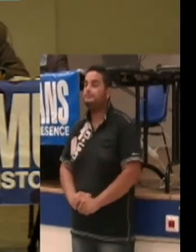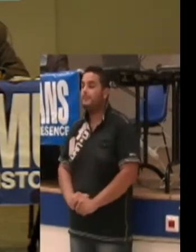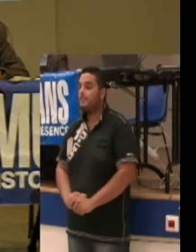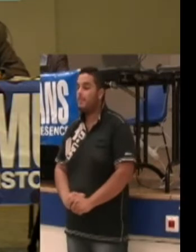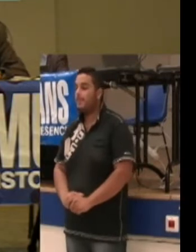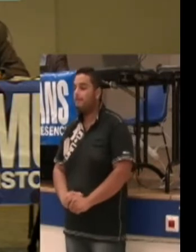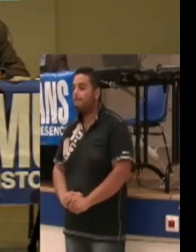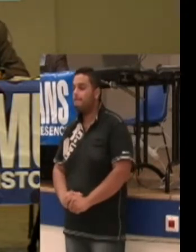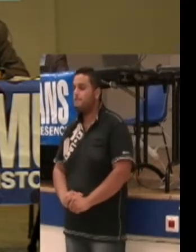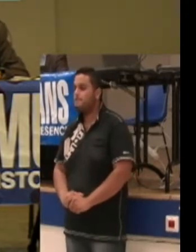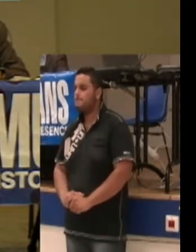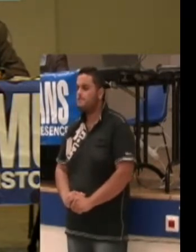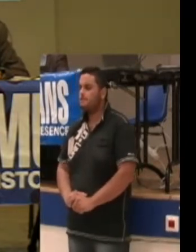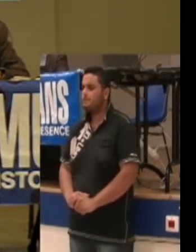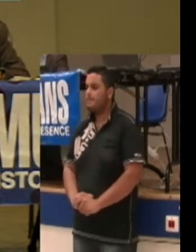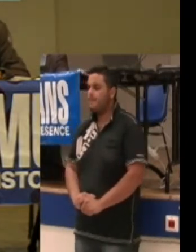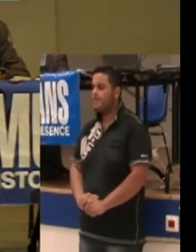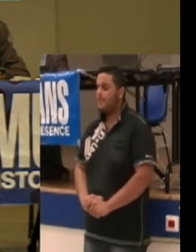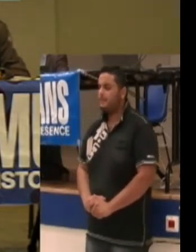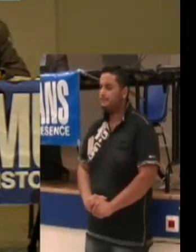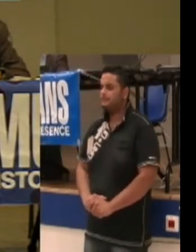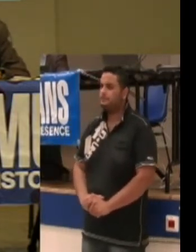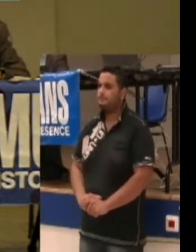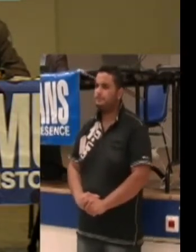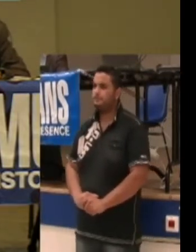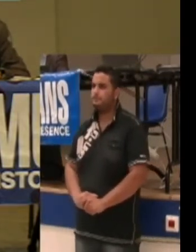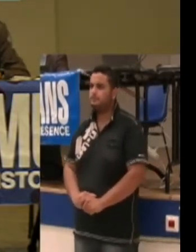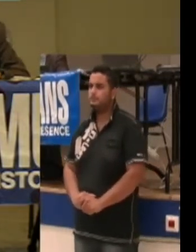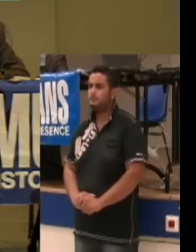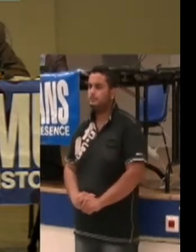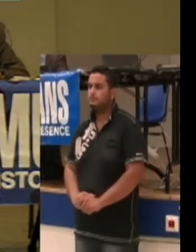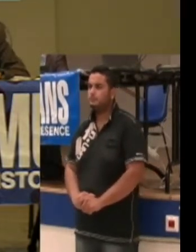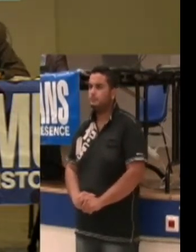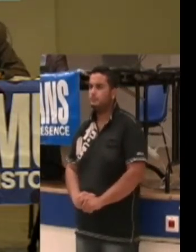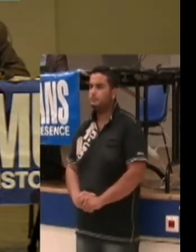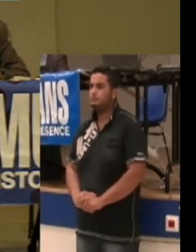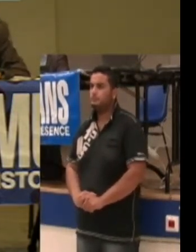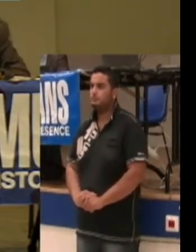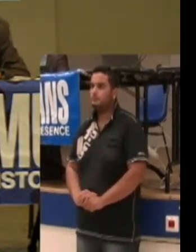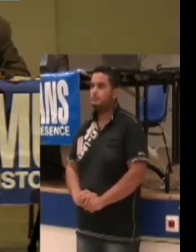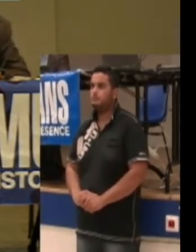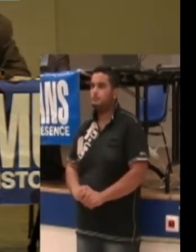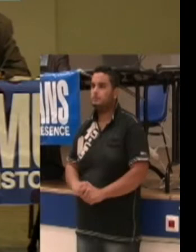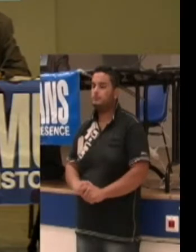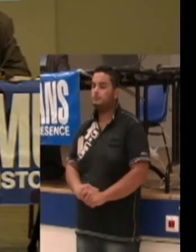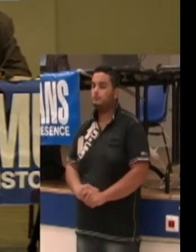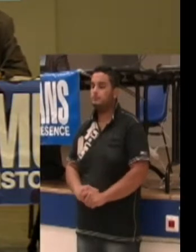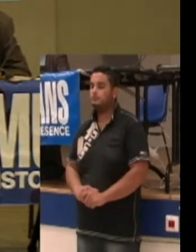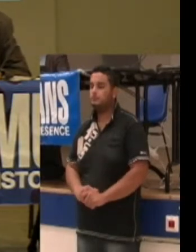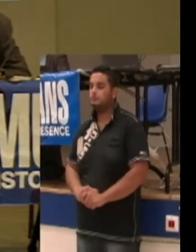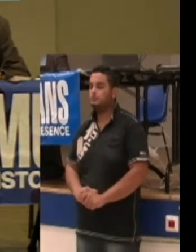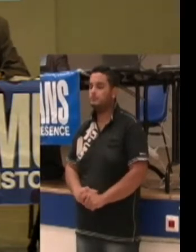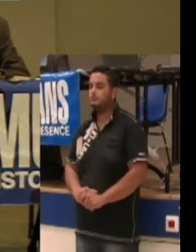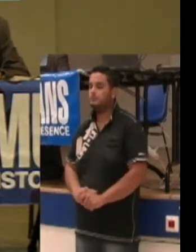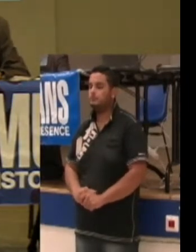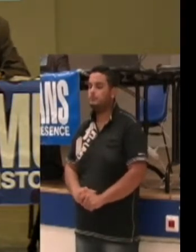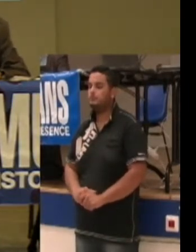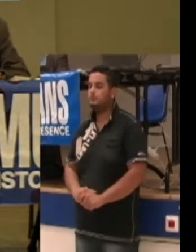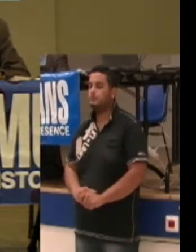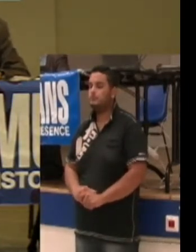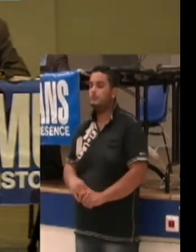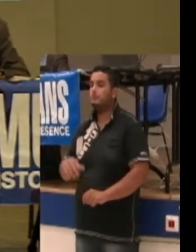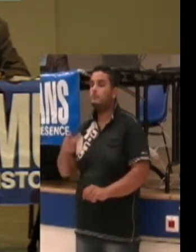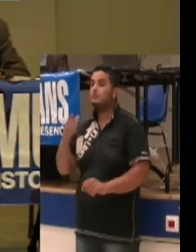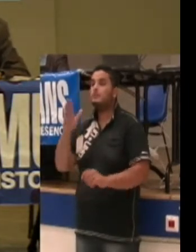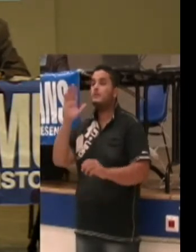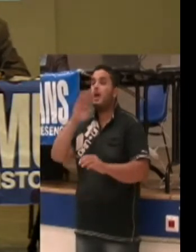bi tinṭarid yu'addi ilayk wa man tamanna bi diran la yu'addi ilayk illa ma dumta 'alayhi qa'im. Bon, في آخر سورة